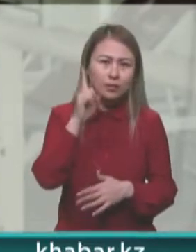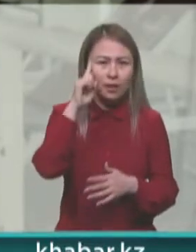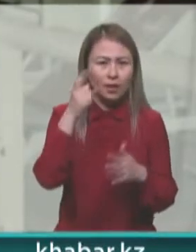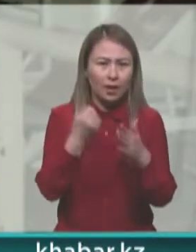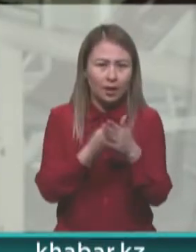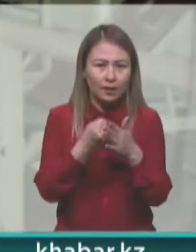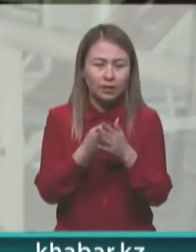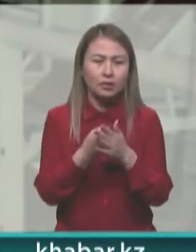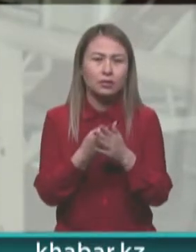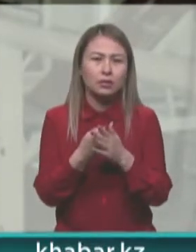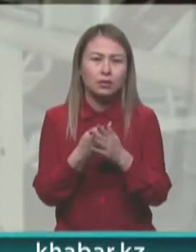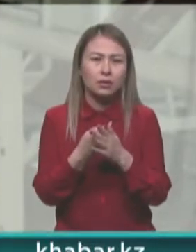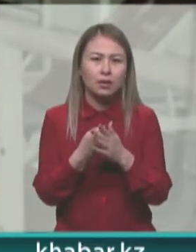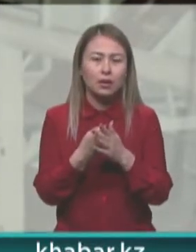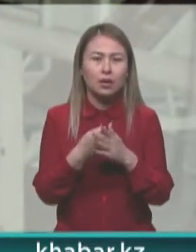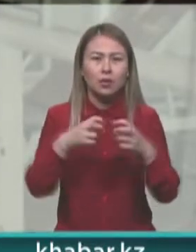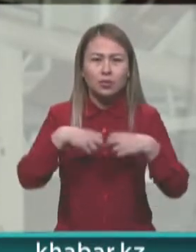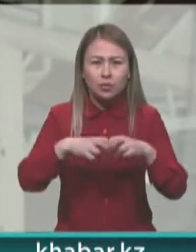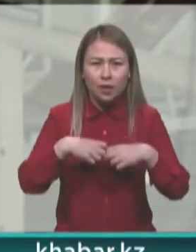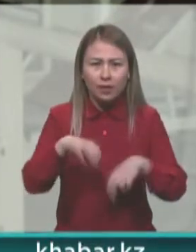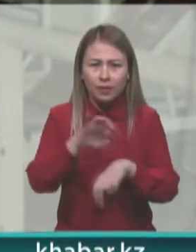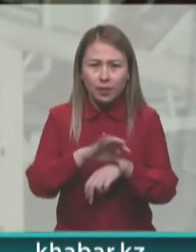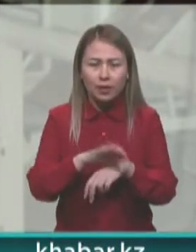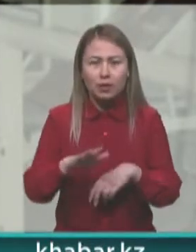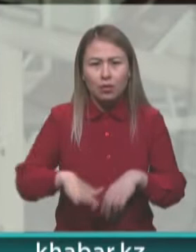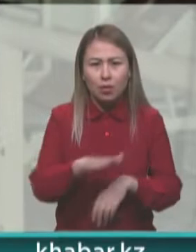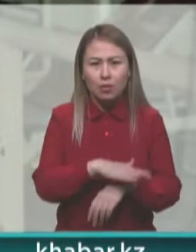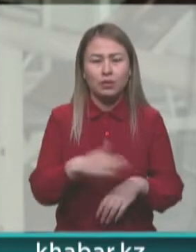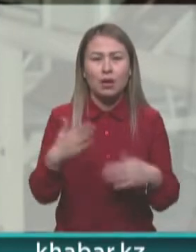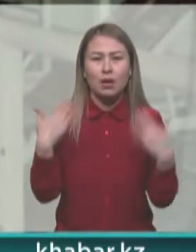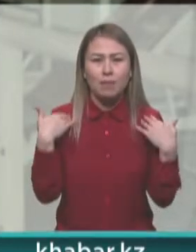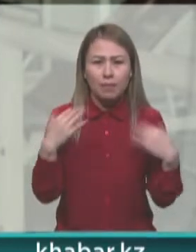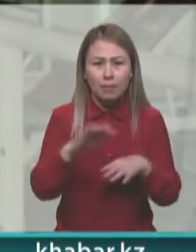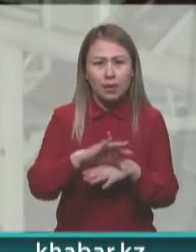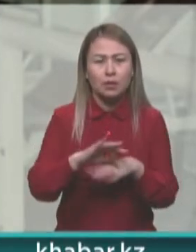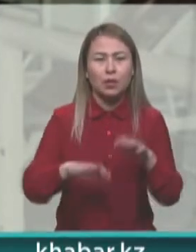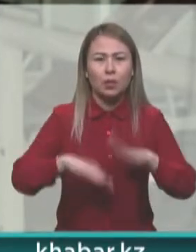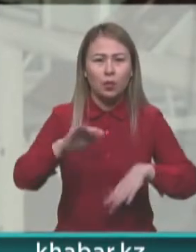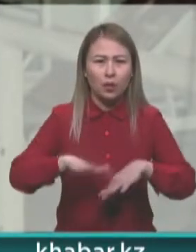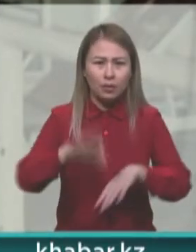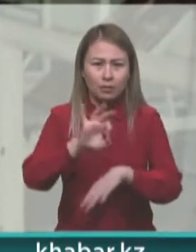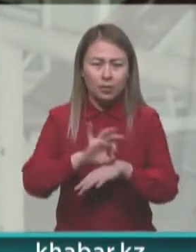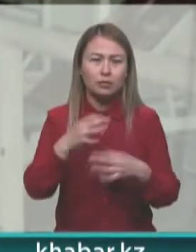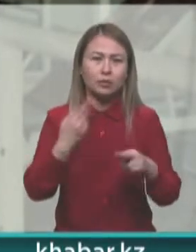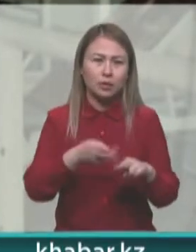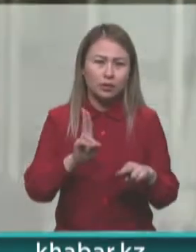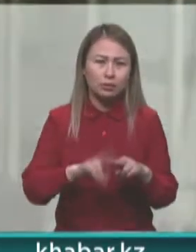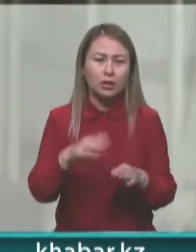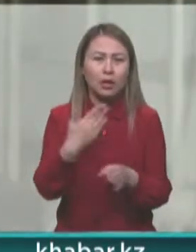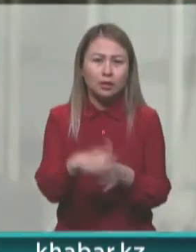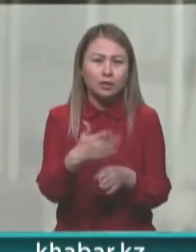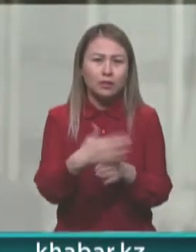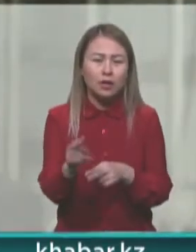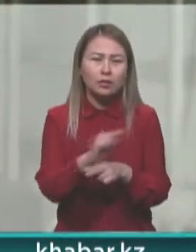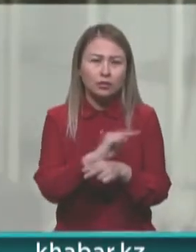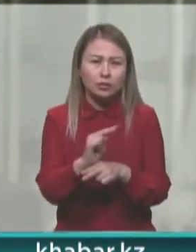давление, буындары ауырады, аяқтары ауырады, иықтары ауырады. Қолдары ауырады. Вот содарда ақын-ақын ендейміз. Біздің